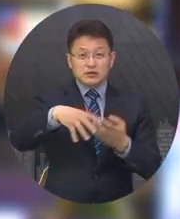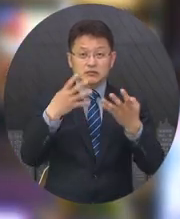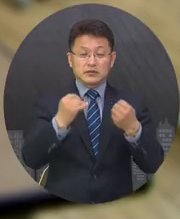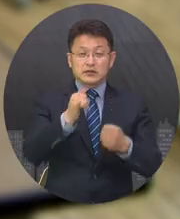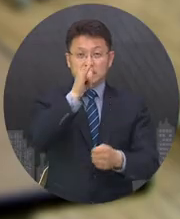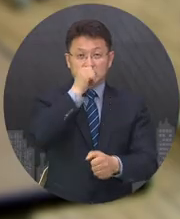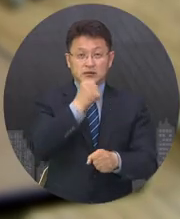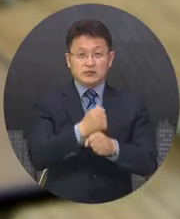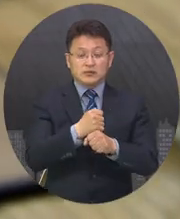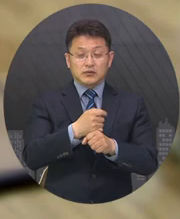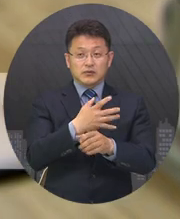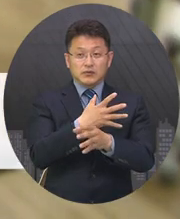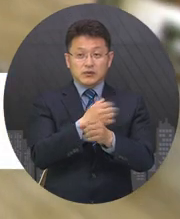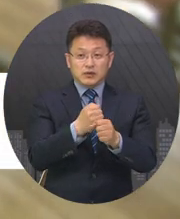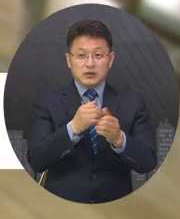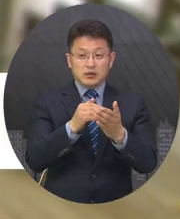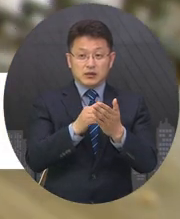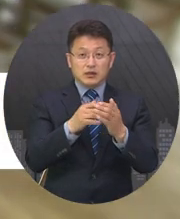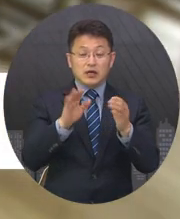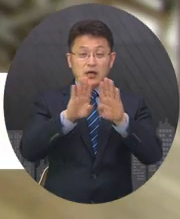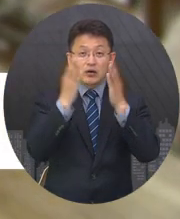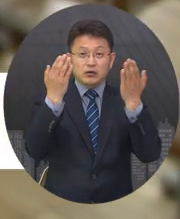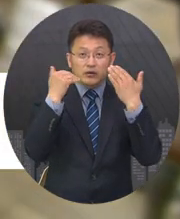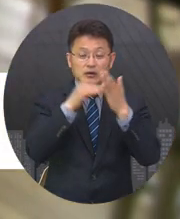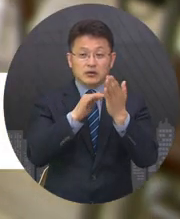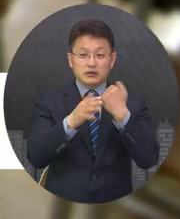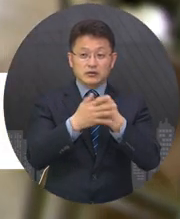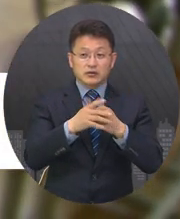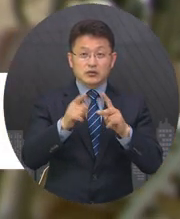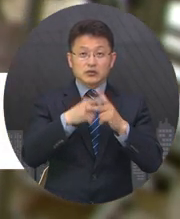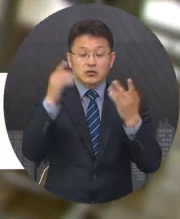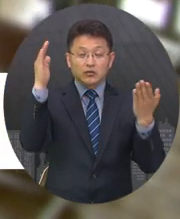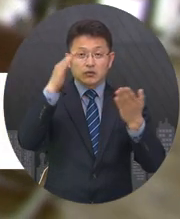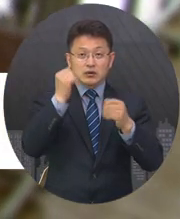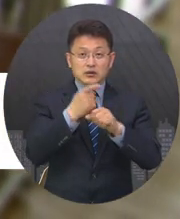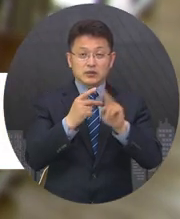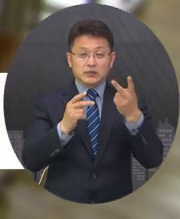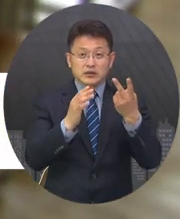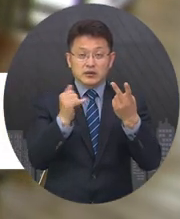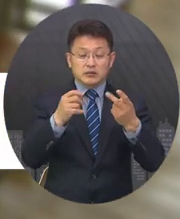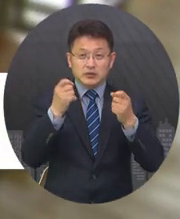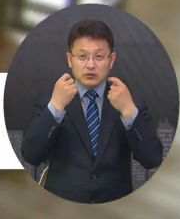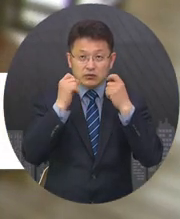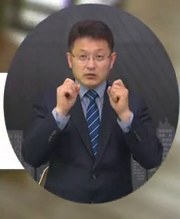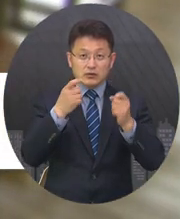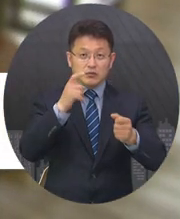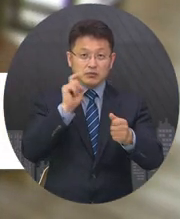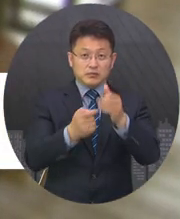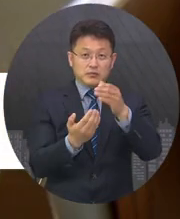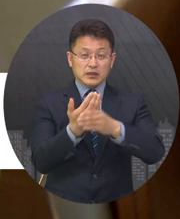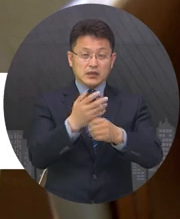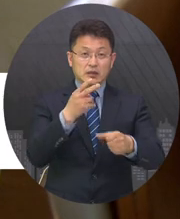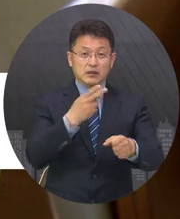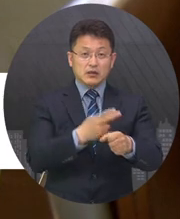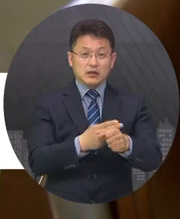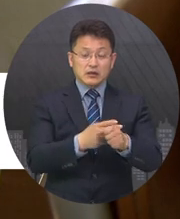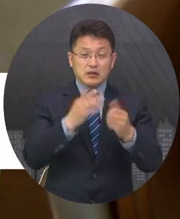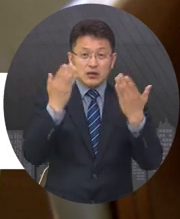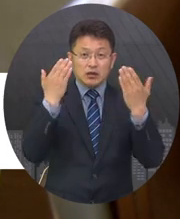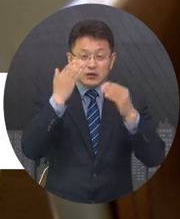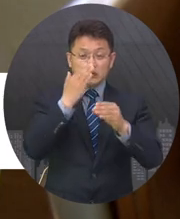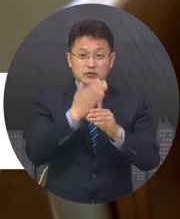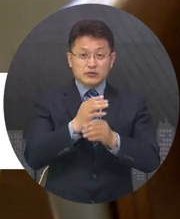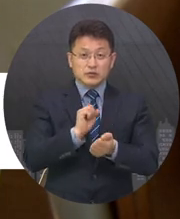있었고 개학 뒤 초중 고등학교에서 200여 명의 학생과 교직원이 확진되며 학교를 중심으로 한